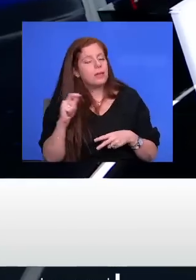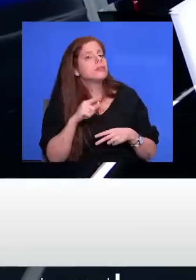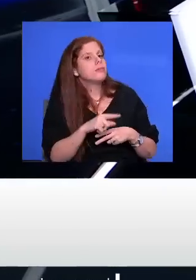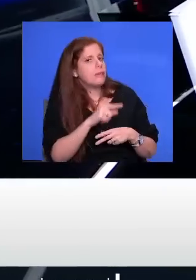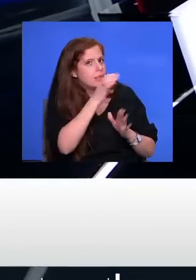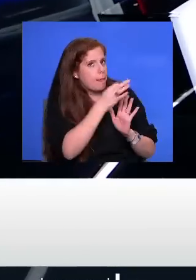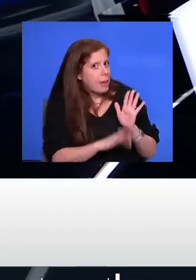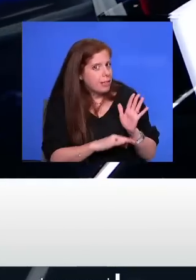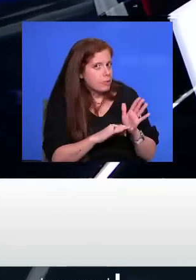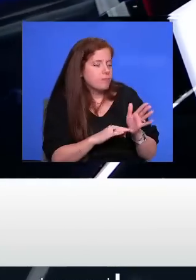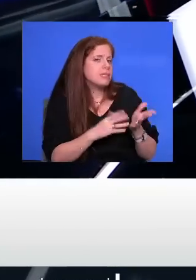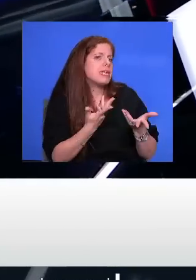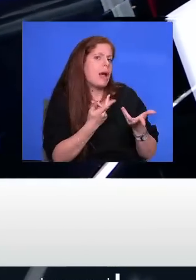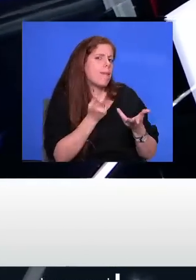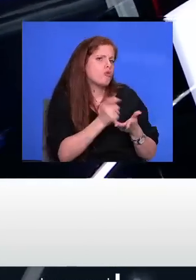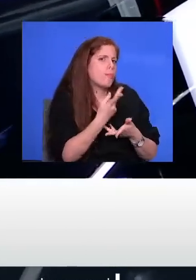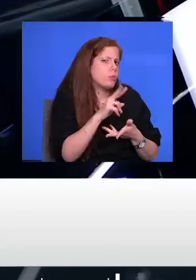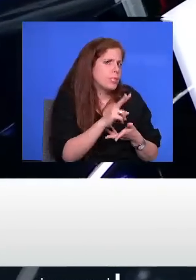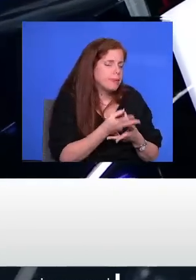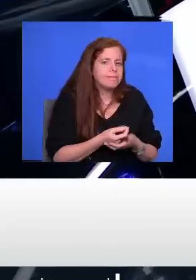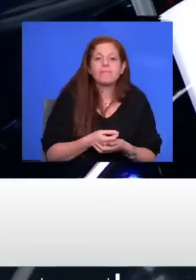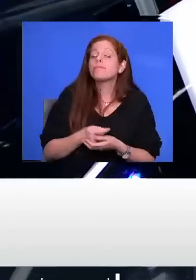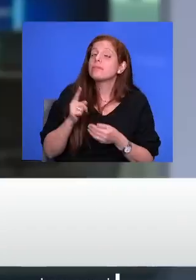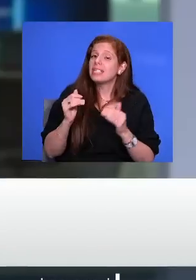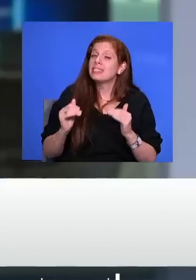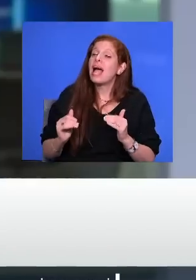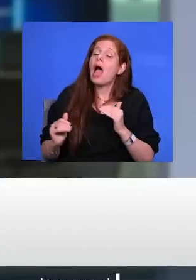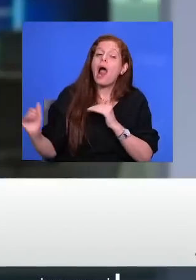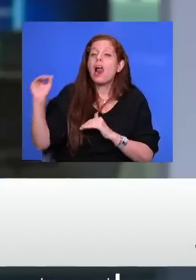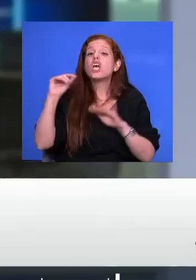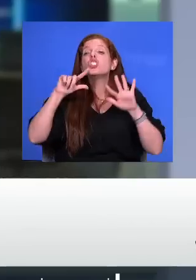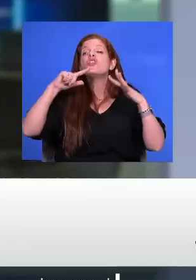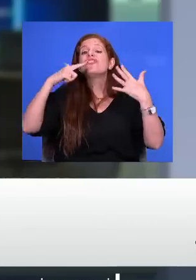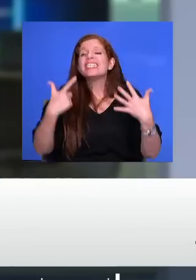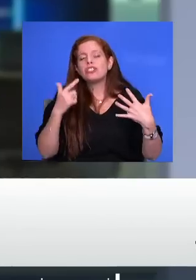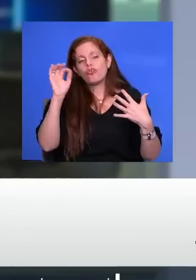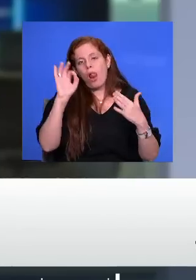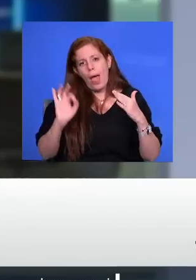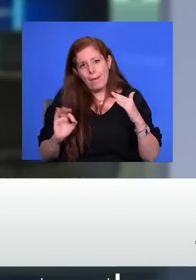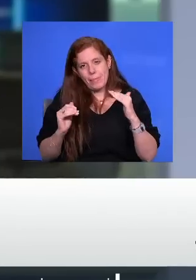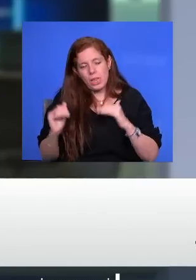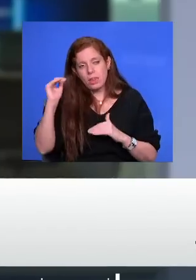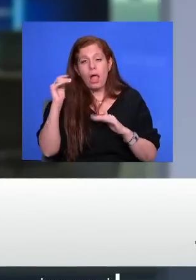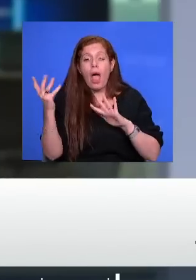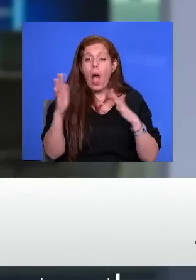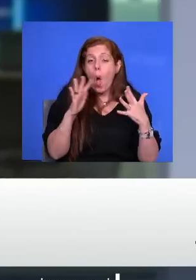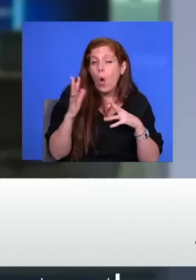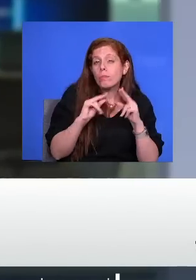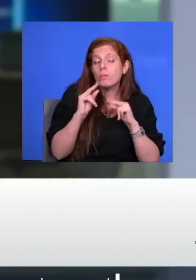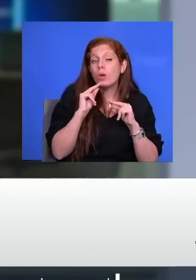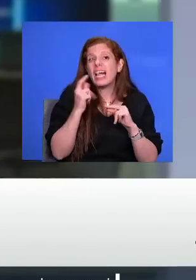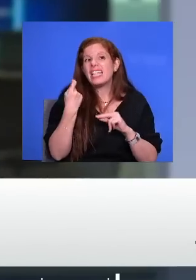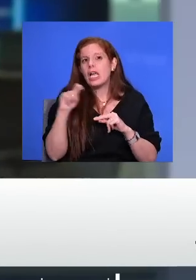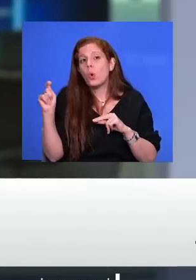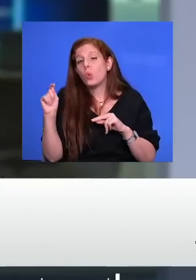הפרטים המלאים, כמה נשלם יותר? כן, אז מדובר בהעלאה שביעית ברציפות של הריבית. הערכות מדברות על התייקרות בשיעור